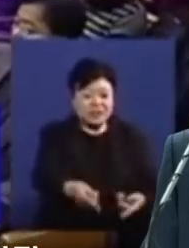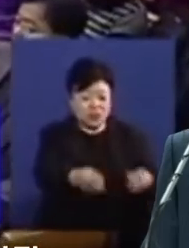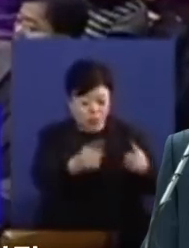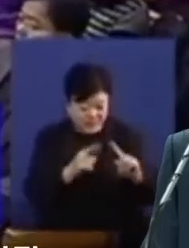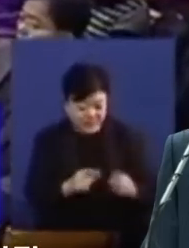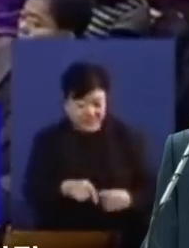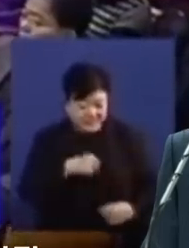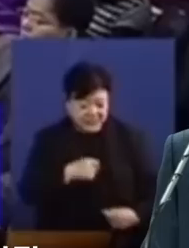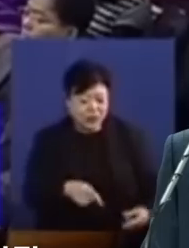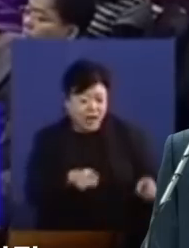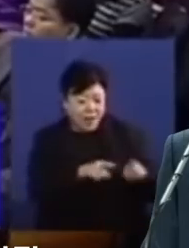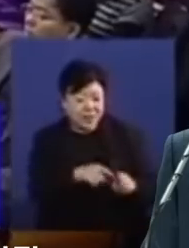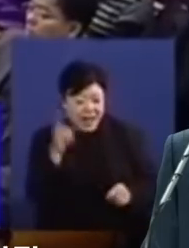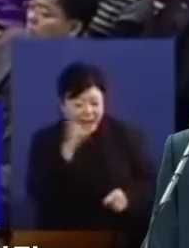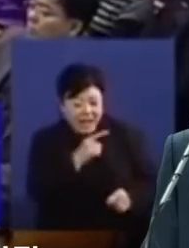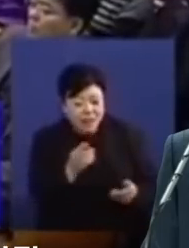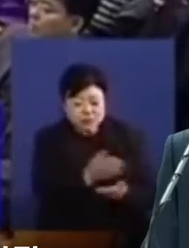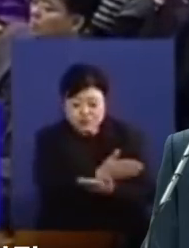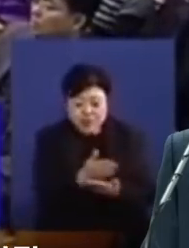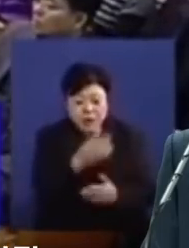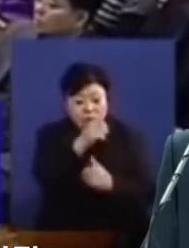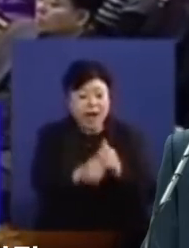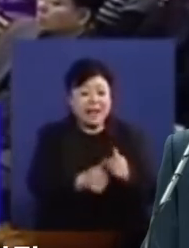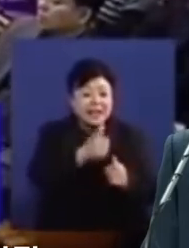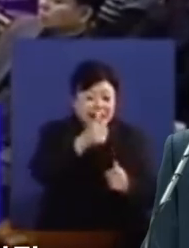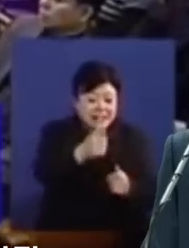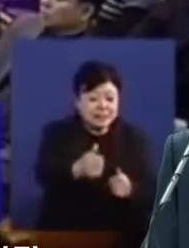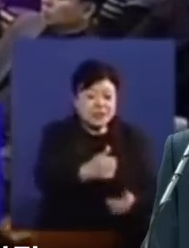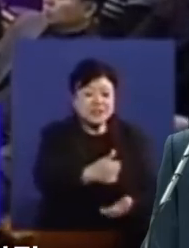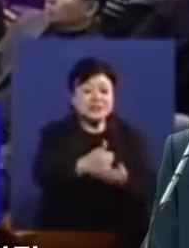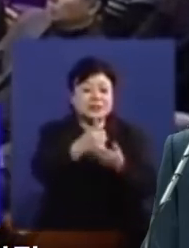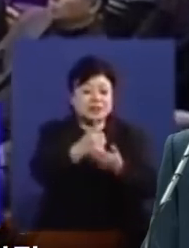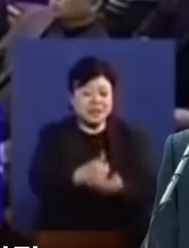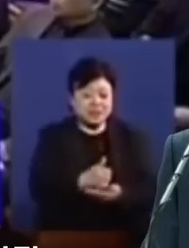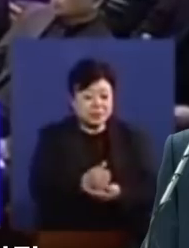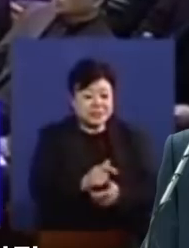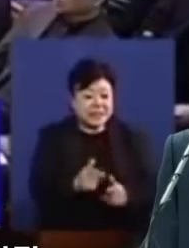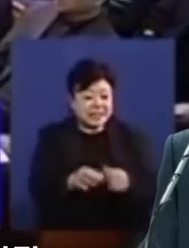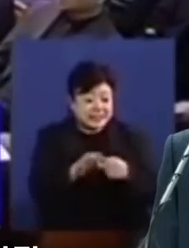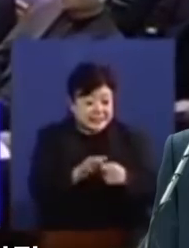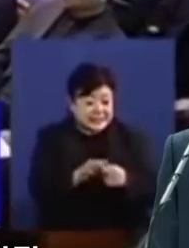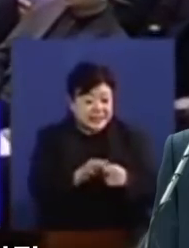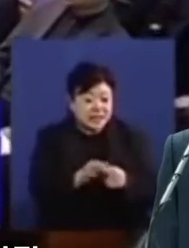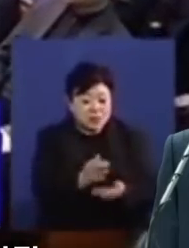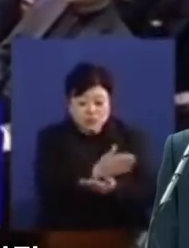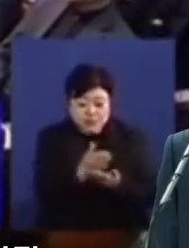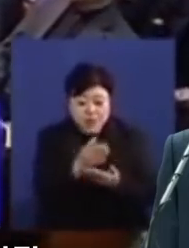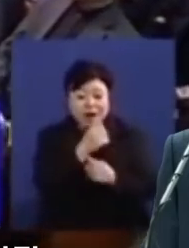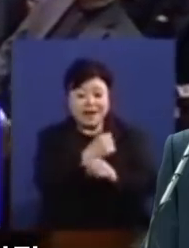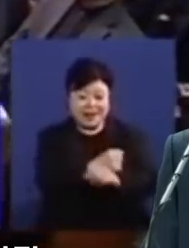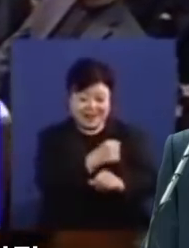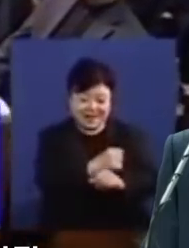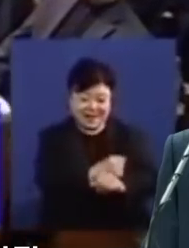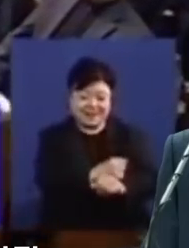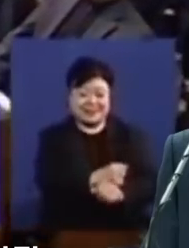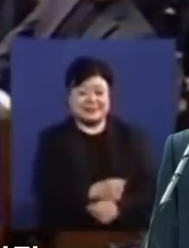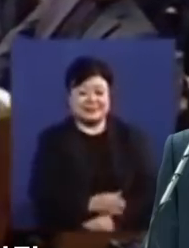돌아와서 의인과 악인을 분별하고 하나님을 섬기는 자와 섬기지 않은 자를 분별하리.